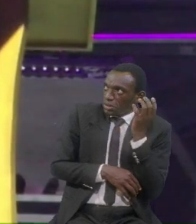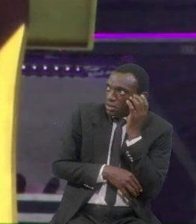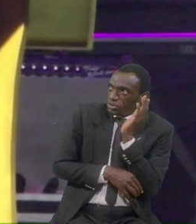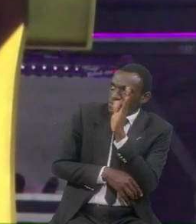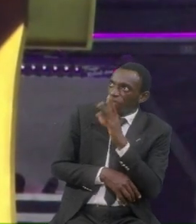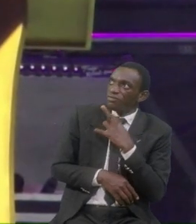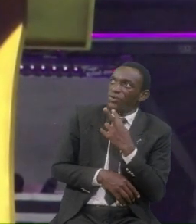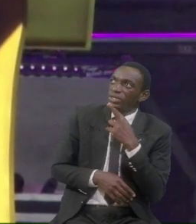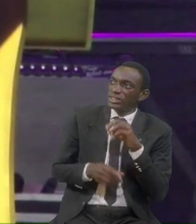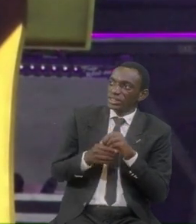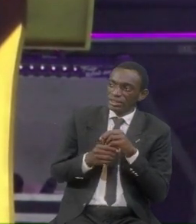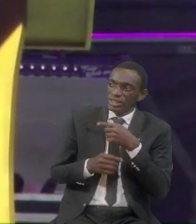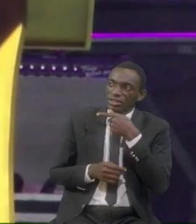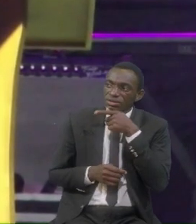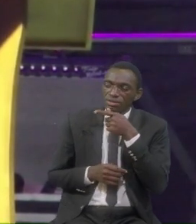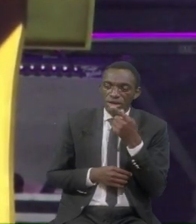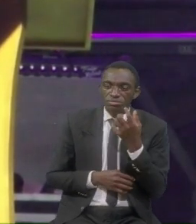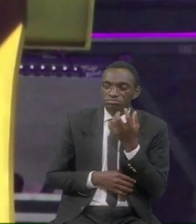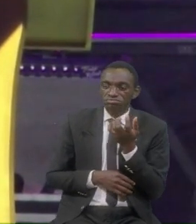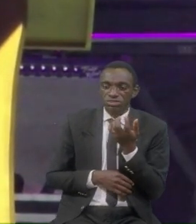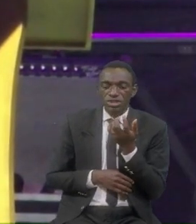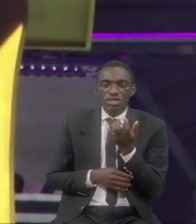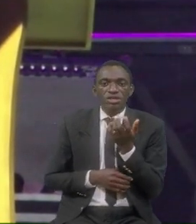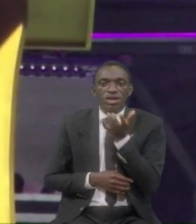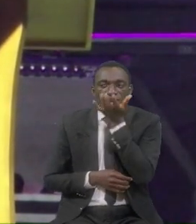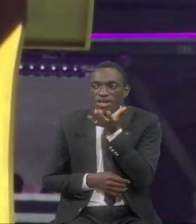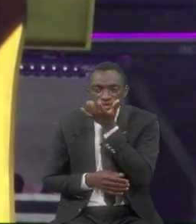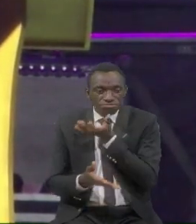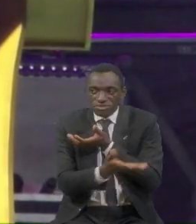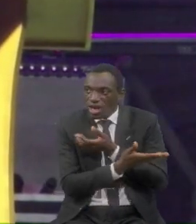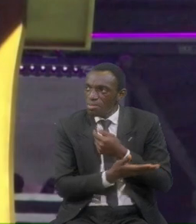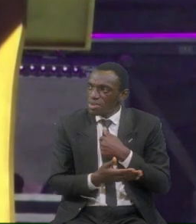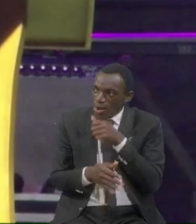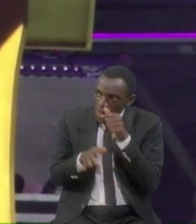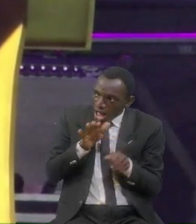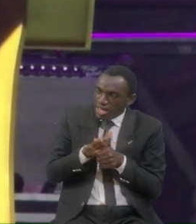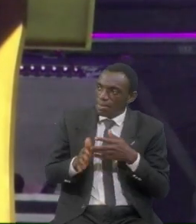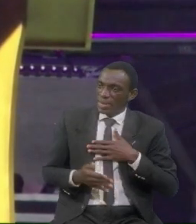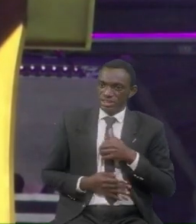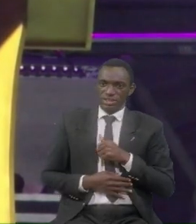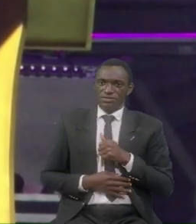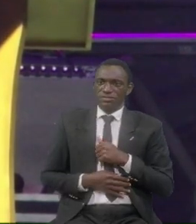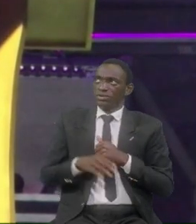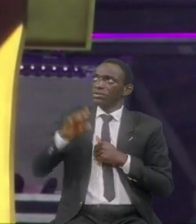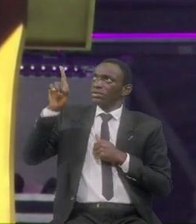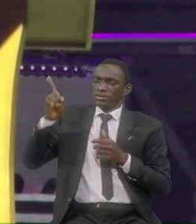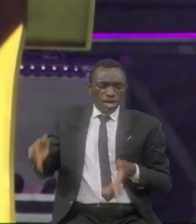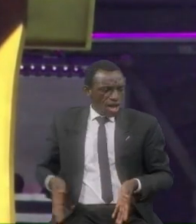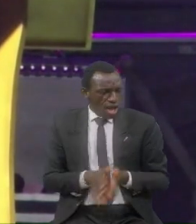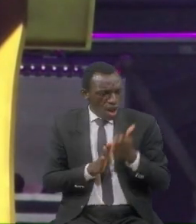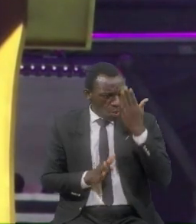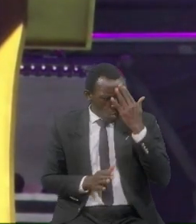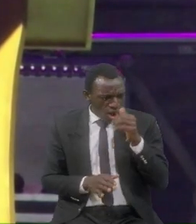hiding myself. Ingon niya, nadunggan ako ang imong tingog sa hardin og nagtago ko. Why are you hiding yourself?